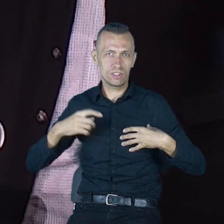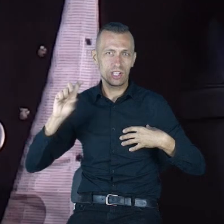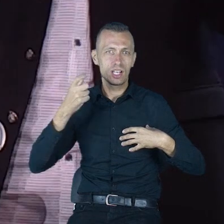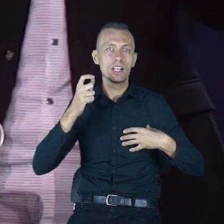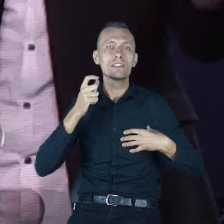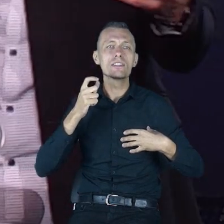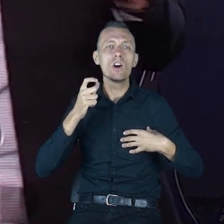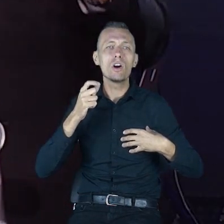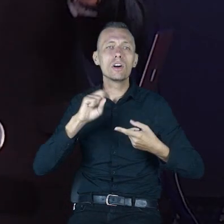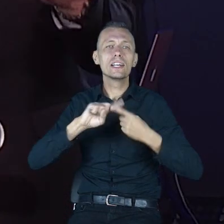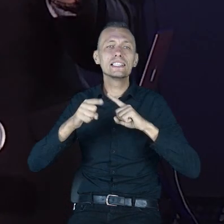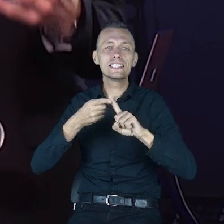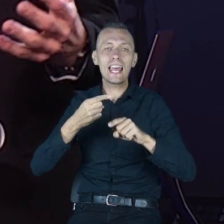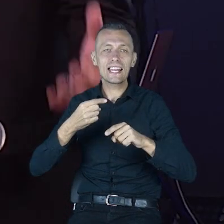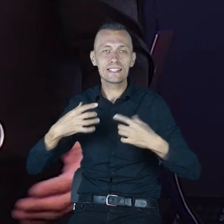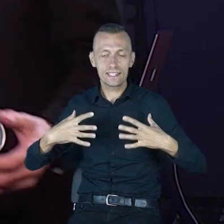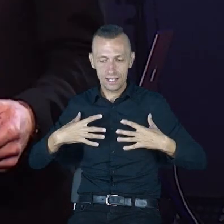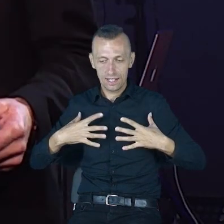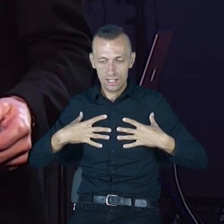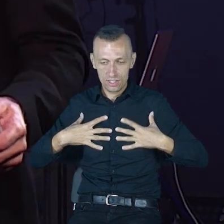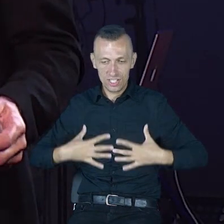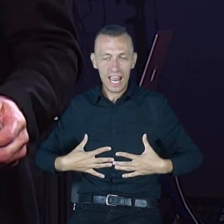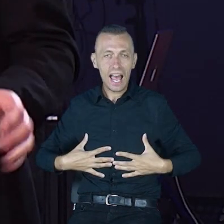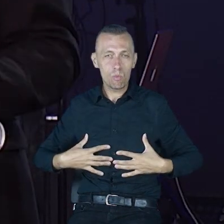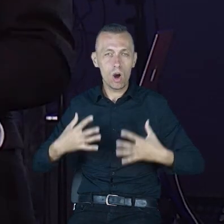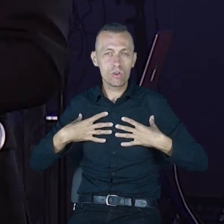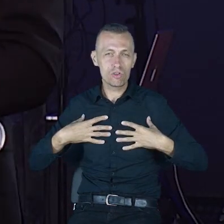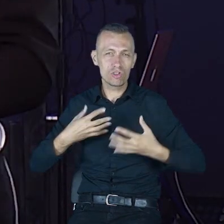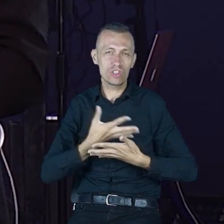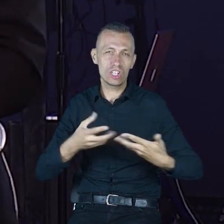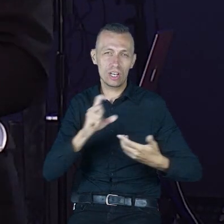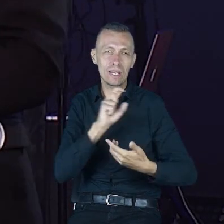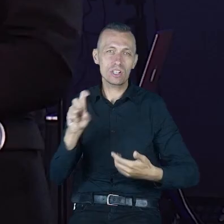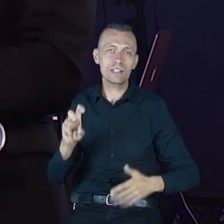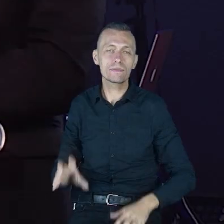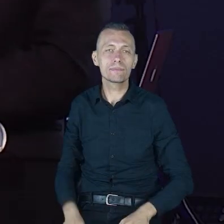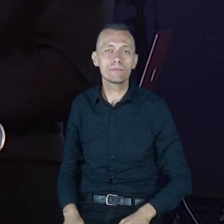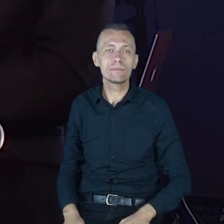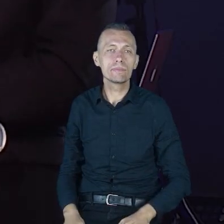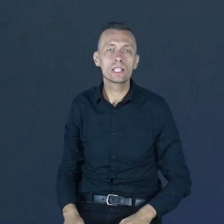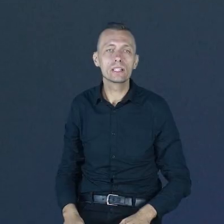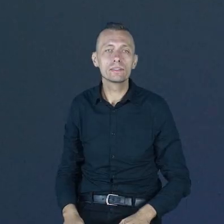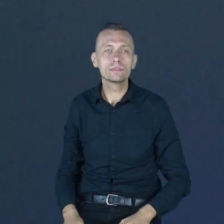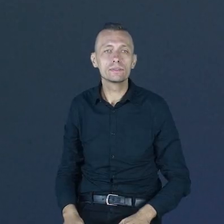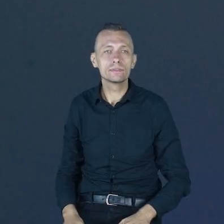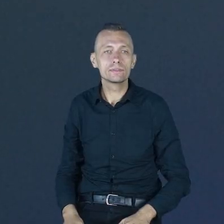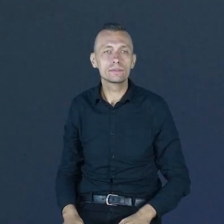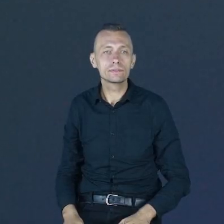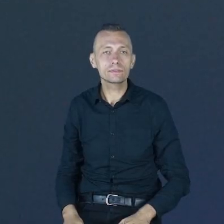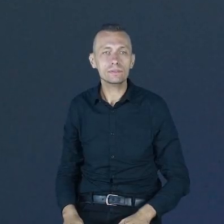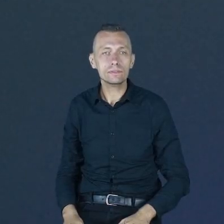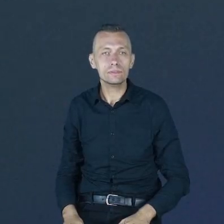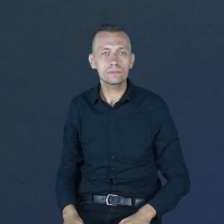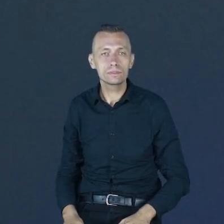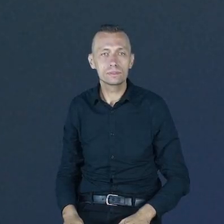z tym byciem w ciele tu na ziemi. I wiecie, gdy jesteśmy ludźmi i ludźmi, tak to